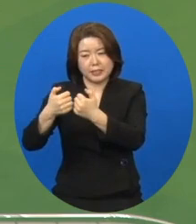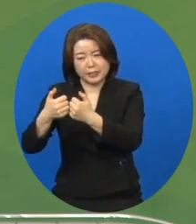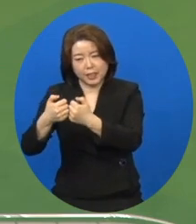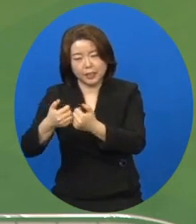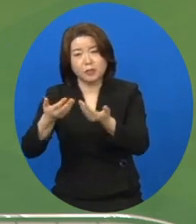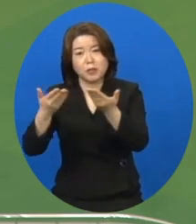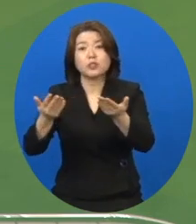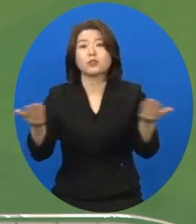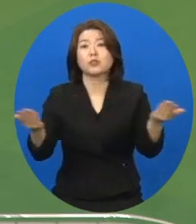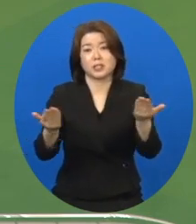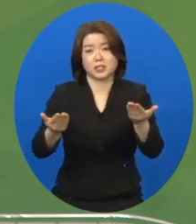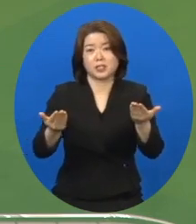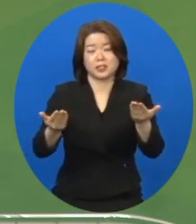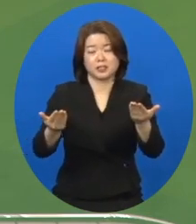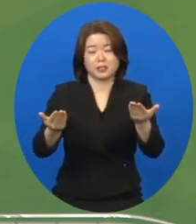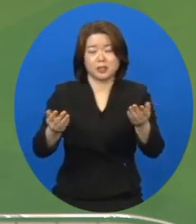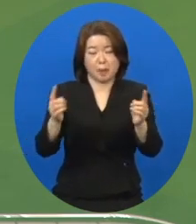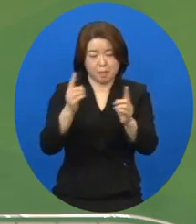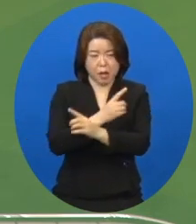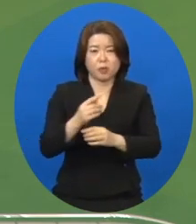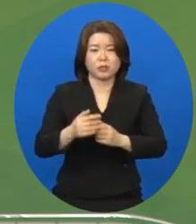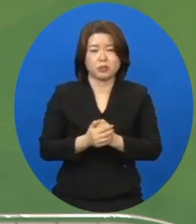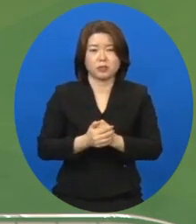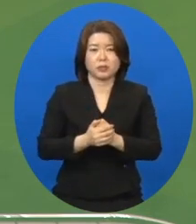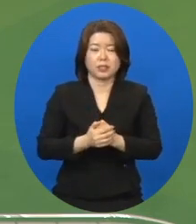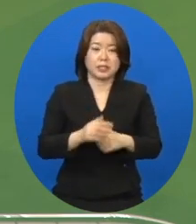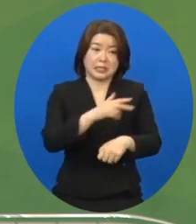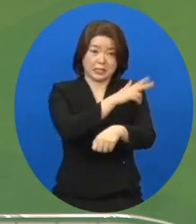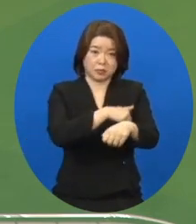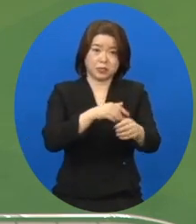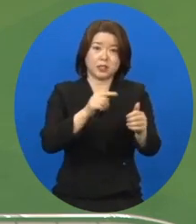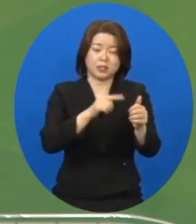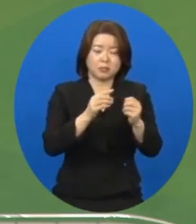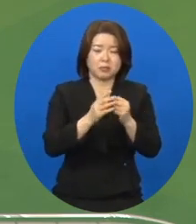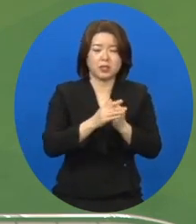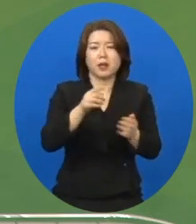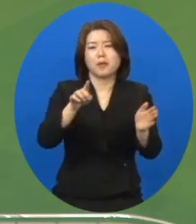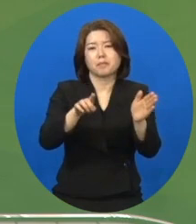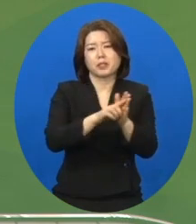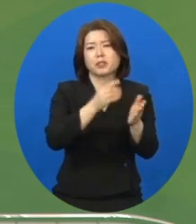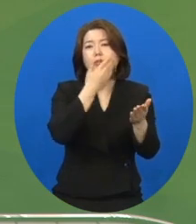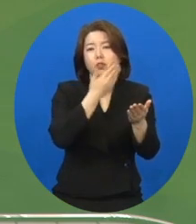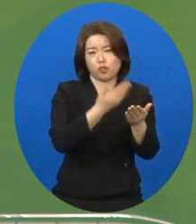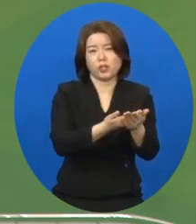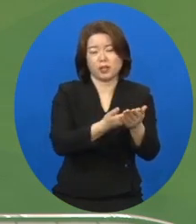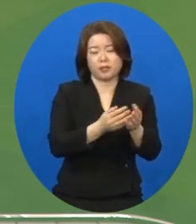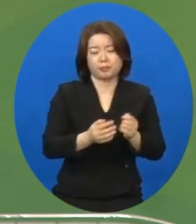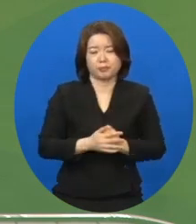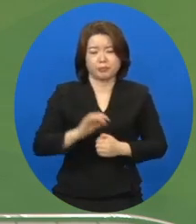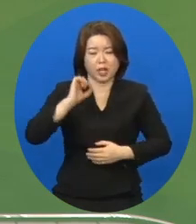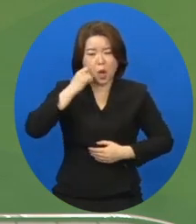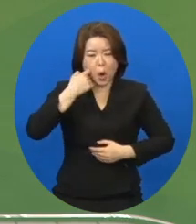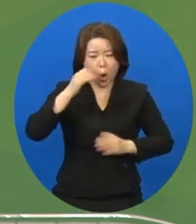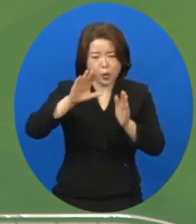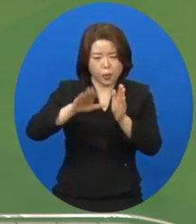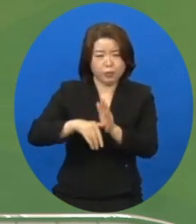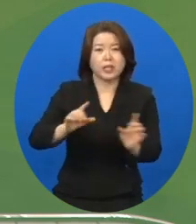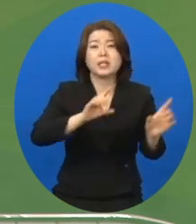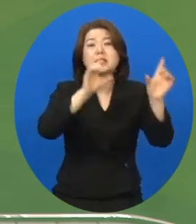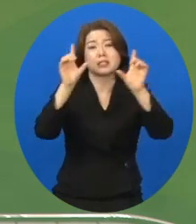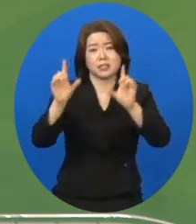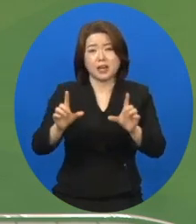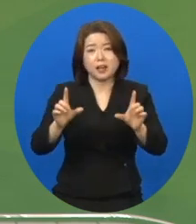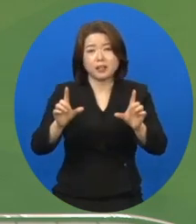집사님이신데 믿음이 정말 귀하세요. 그 어려운 시기를 지나면서